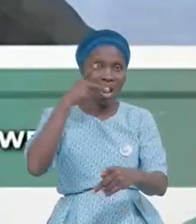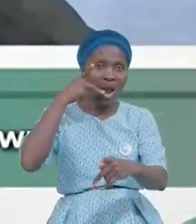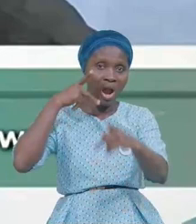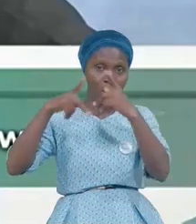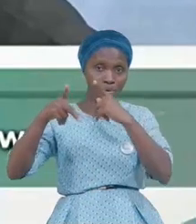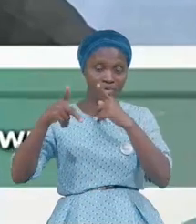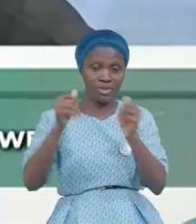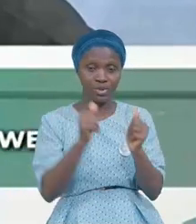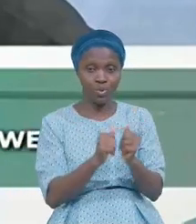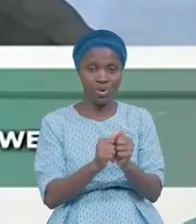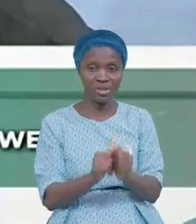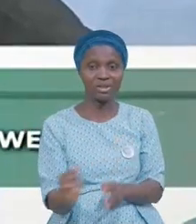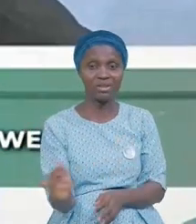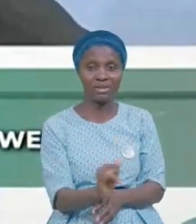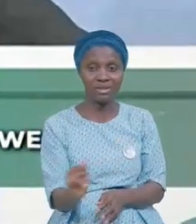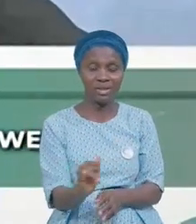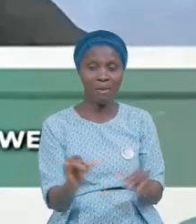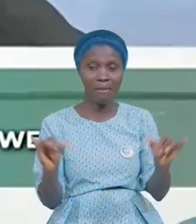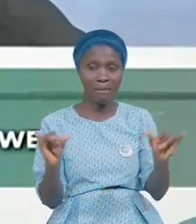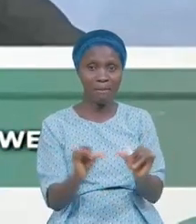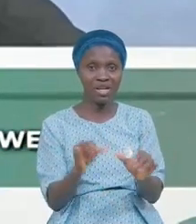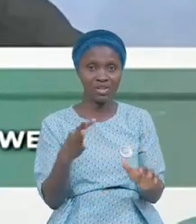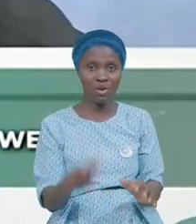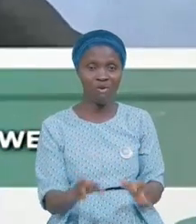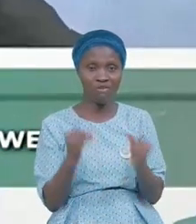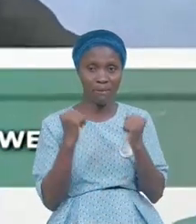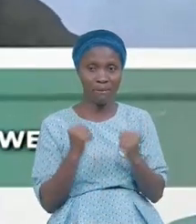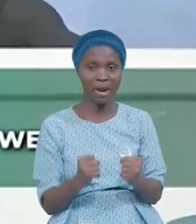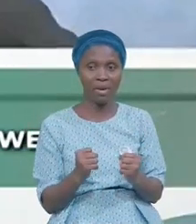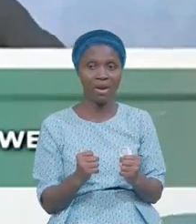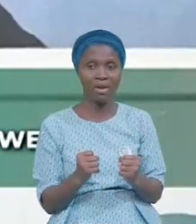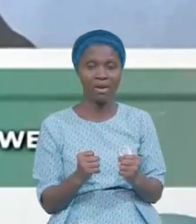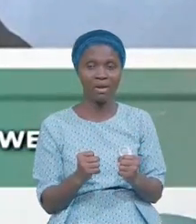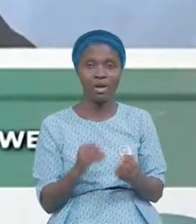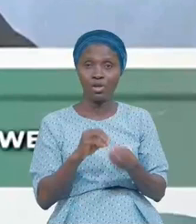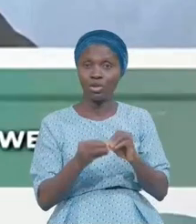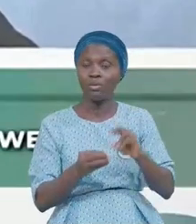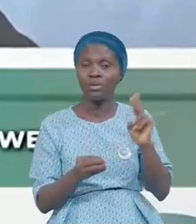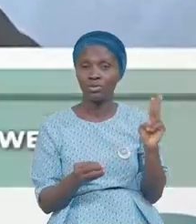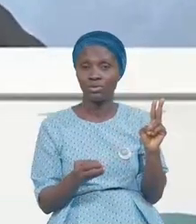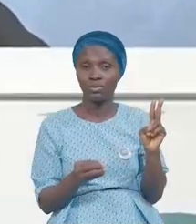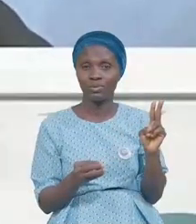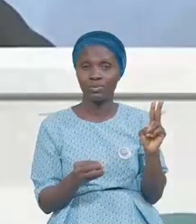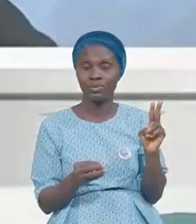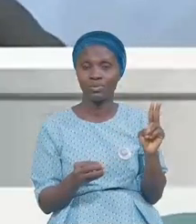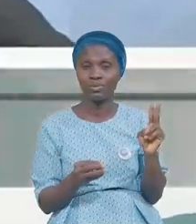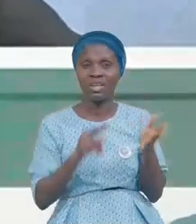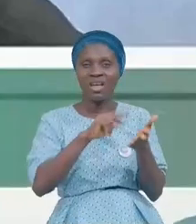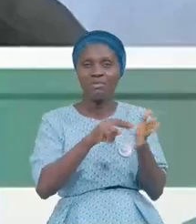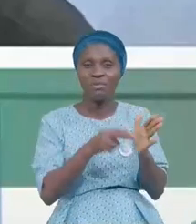les prophètes puissants avec la même mesure de puissance.